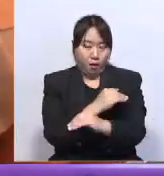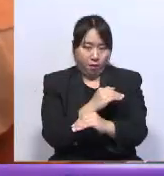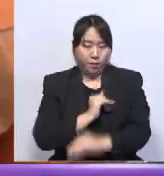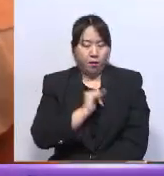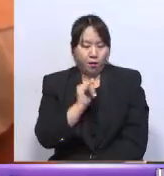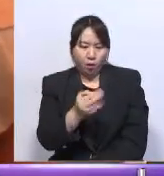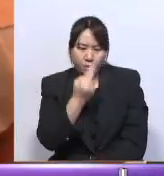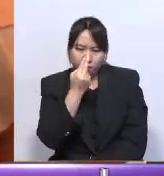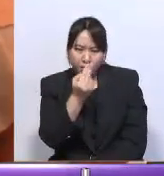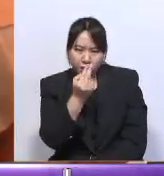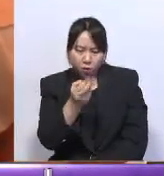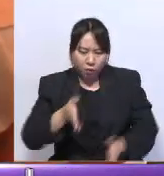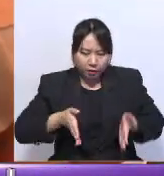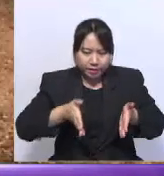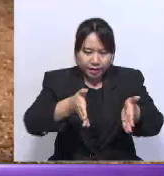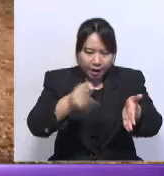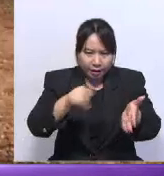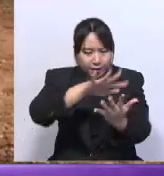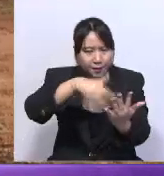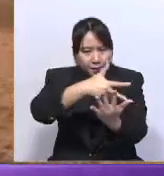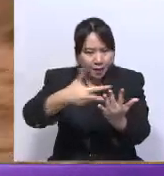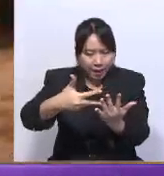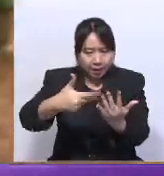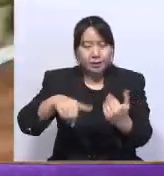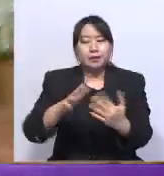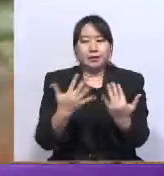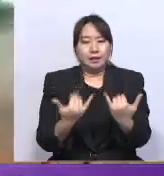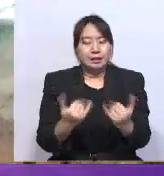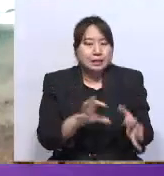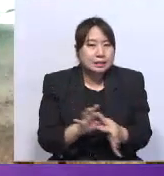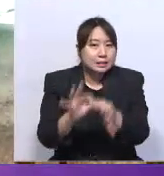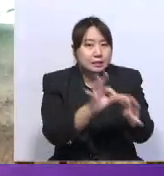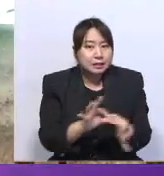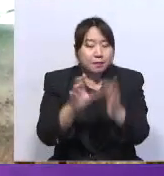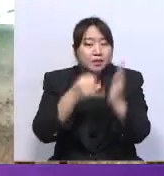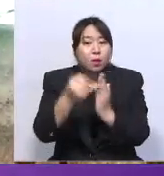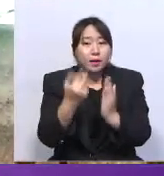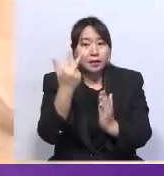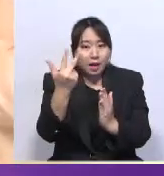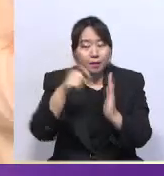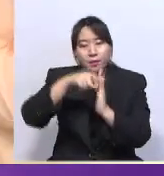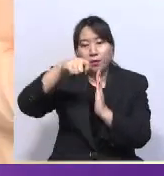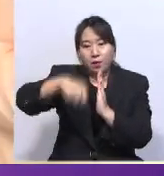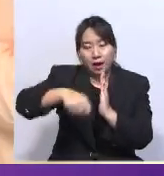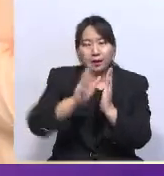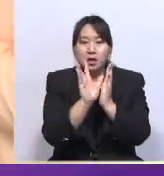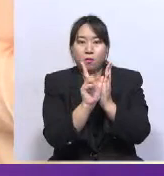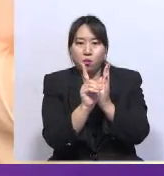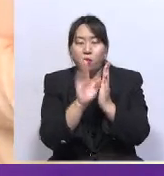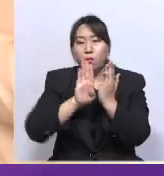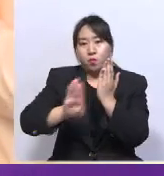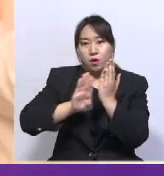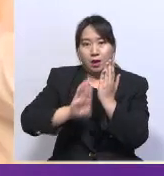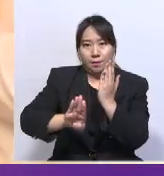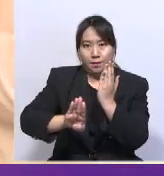ภาพโครงข่ายทางหลวงตามยุทธศาสตร์นครชัยบุรีเชื่อม3จังหวัดประกอบด้วยนครราชสีมาชัยภูมิและบุรีรั